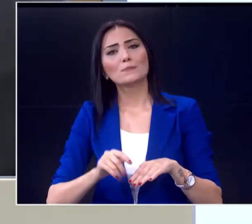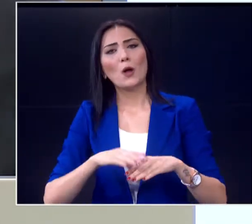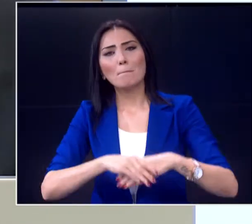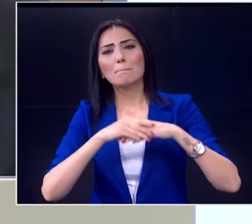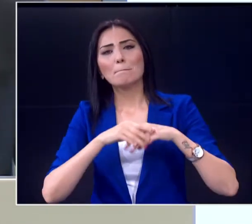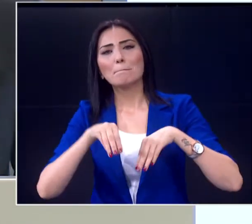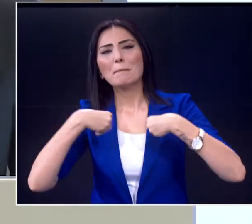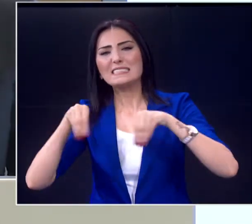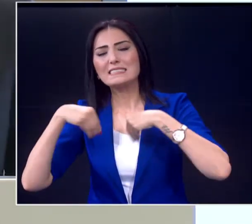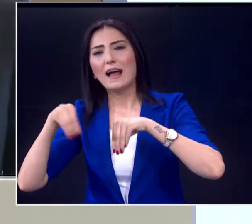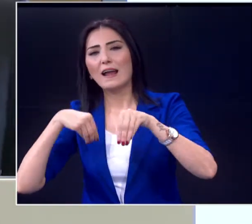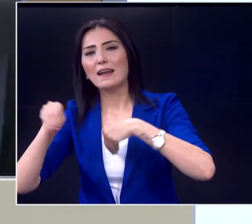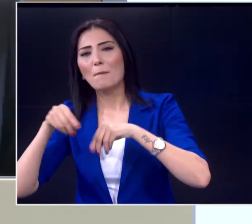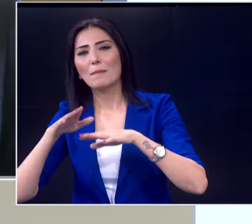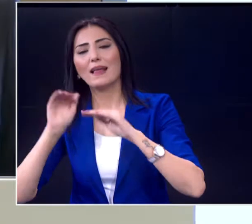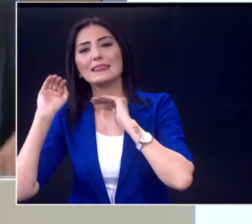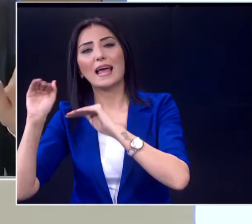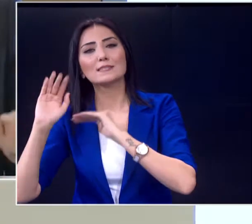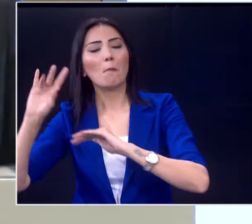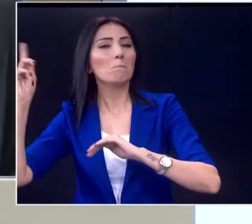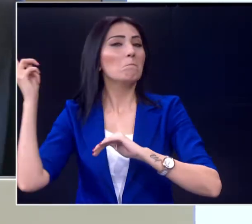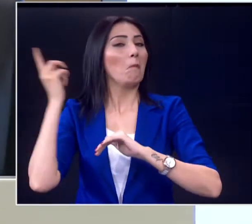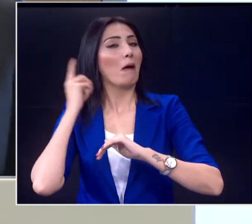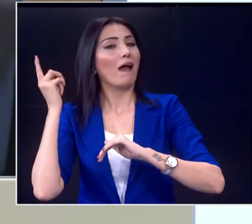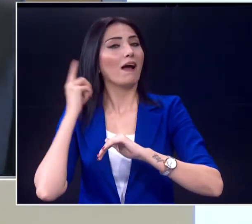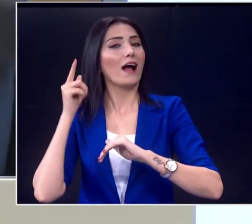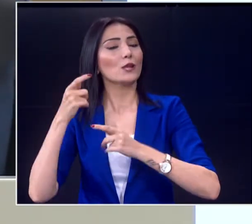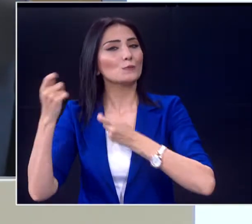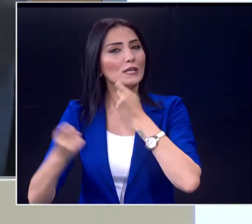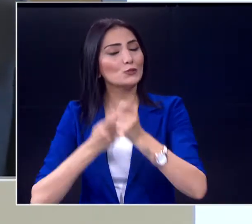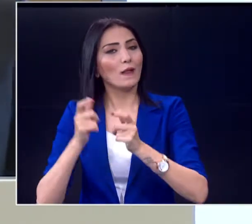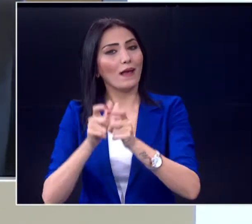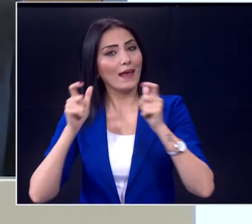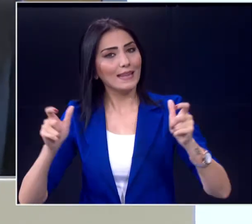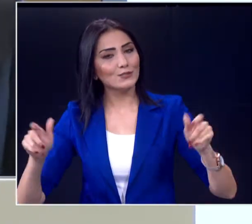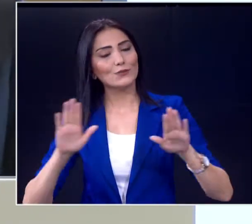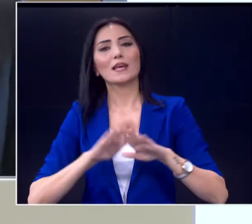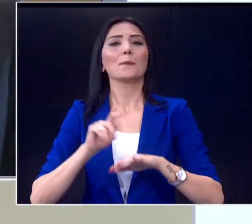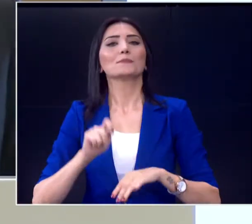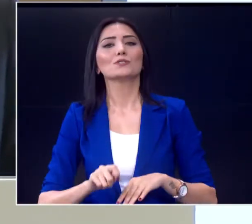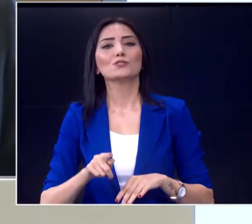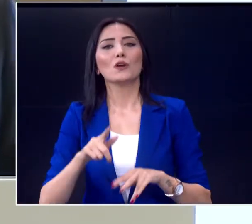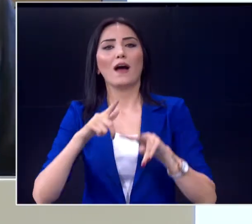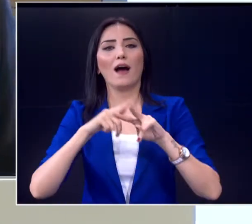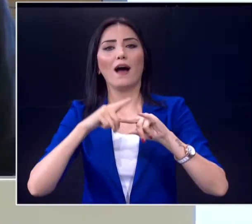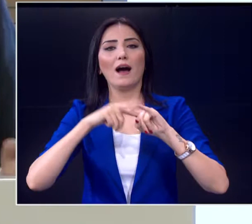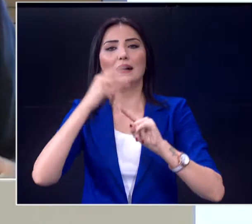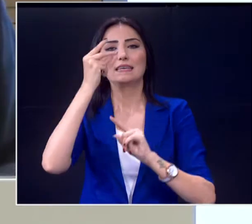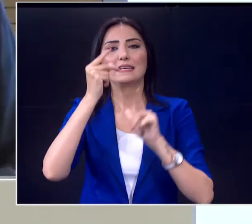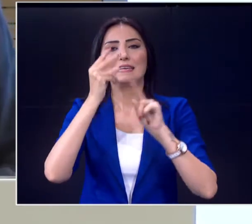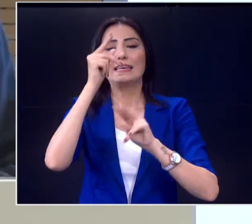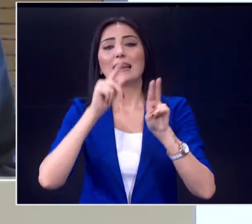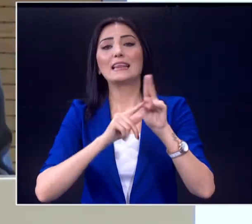Pazarlama destekleriyle markalaşma işini geliştireceğiz. Ahilik kültürünü